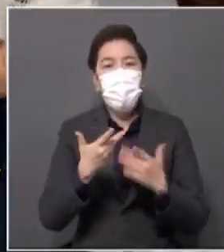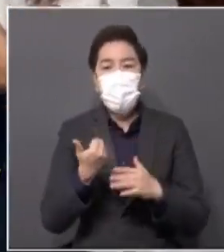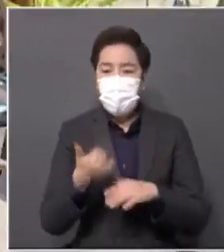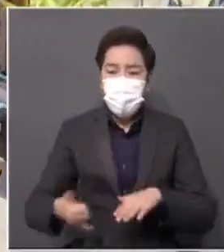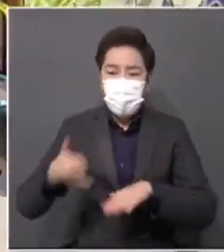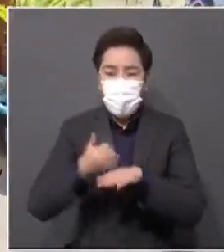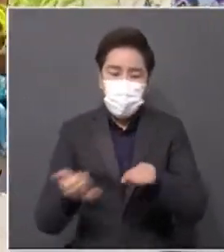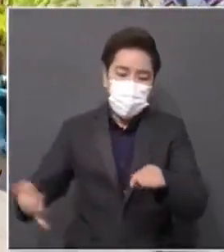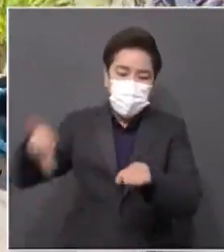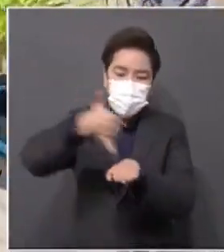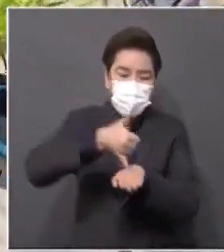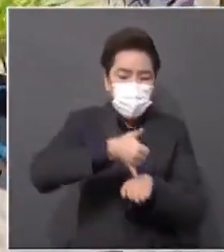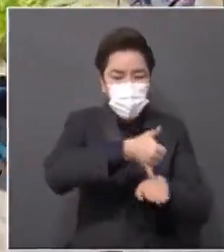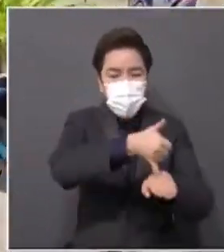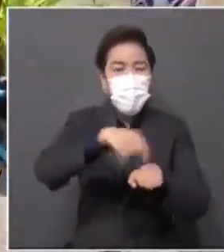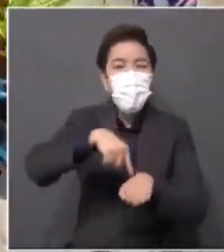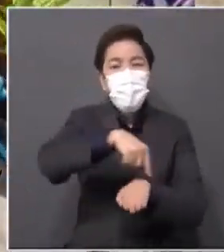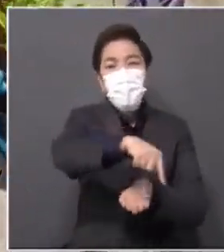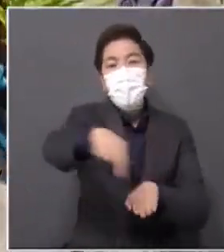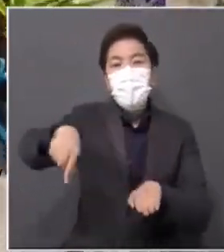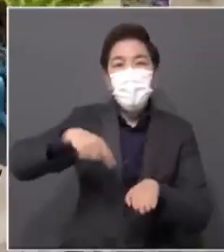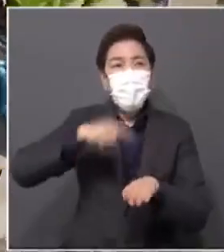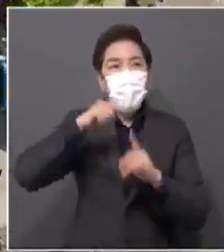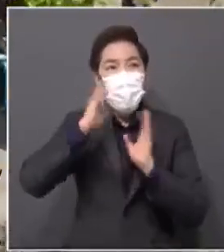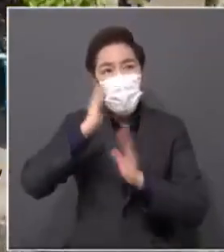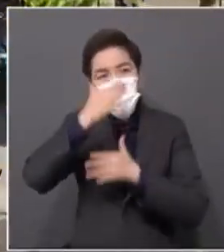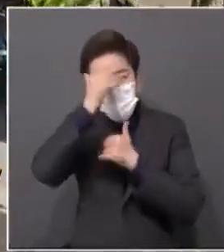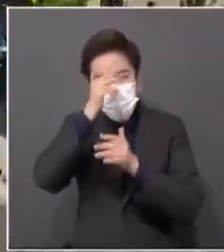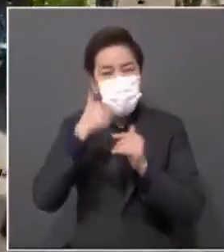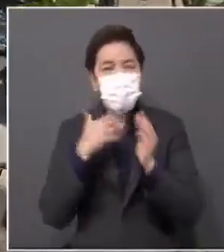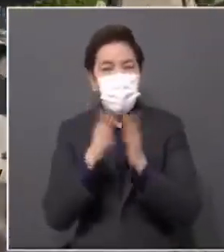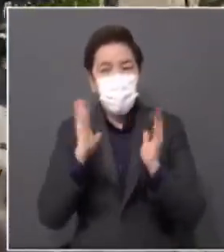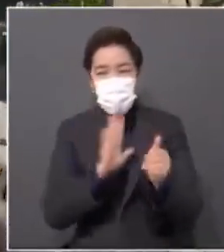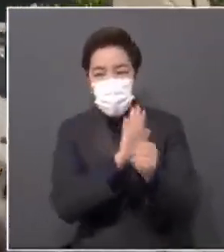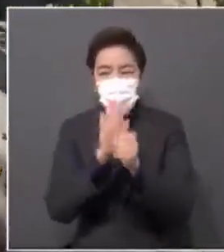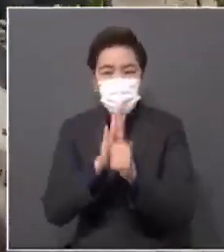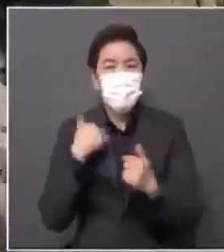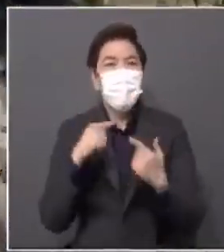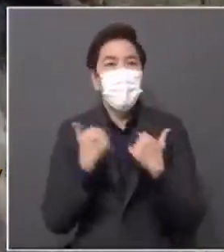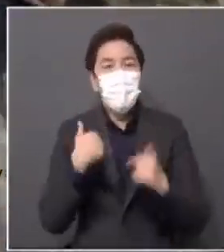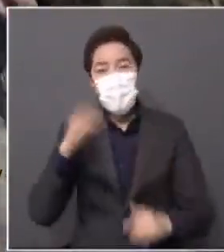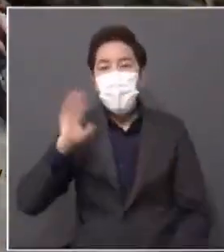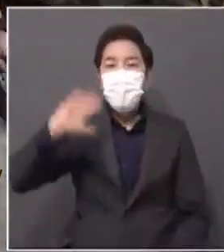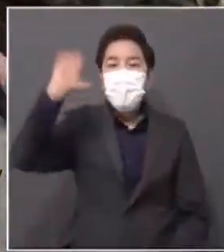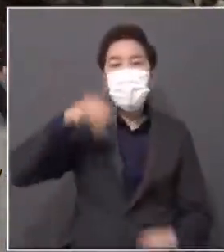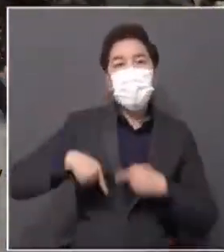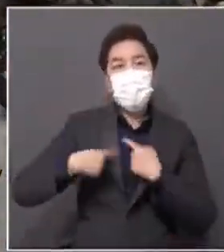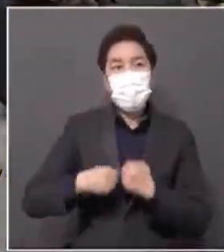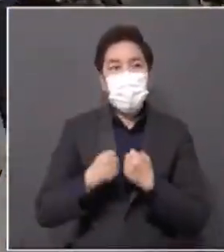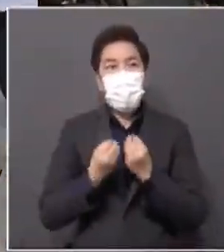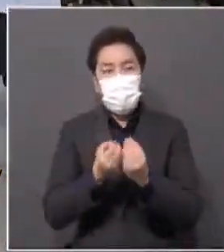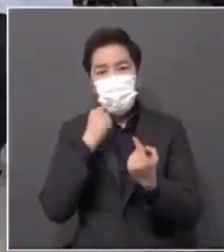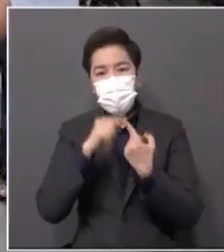ขึ้นรถแห่ไปตามเส้นทางหลักต่างๆท่ามกลางความสนใจของประชาชนที่มาเดินต้อนรับบางส่วนก็เบิกมือให้กำลังใจ